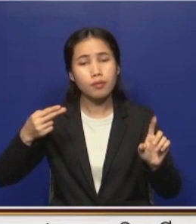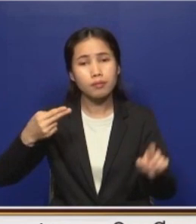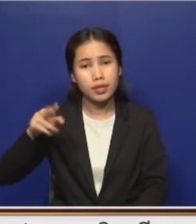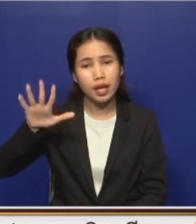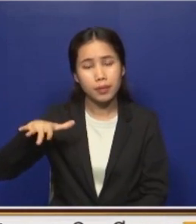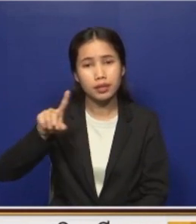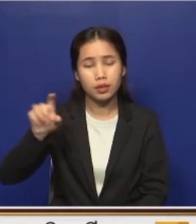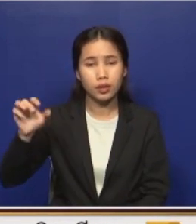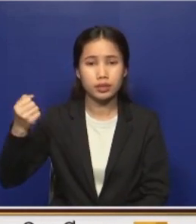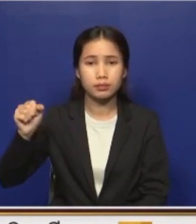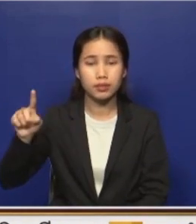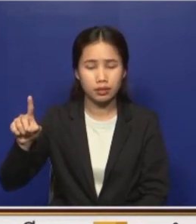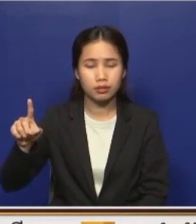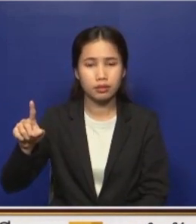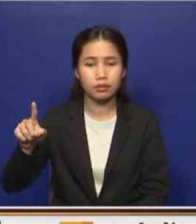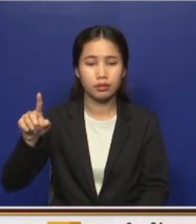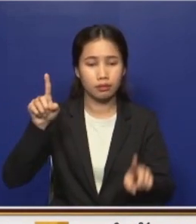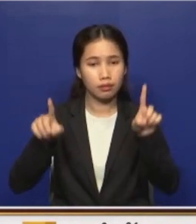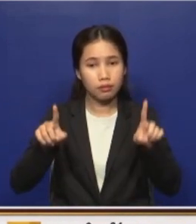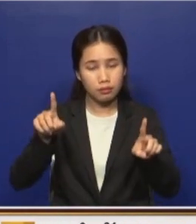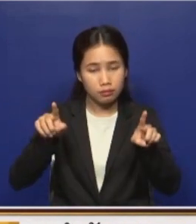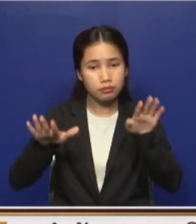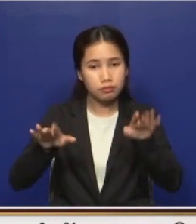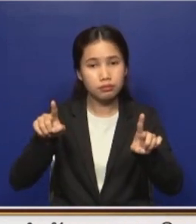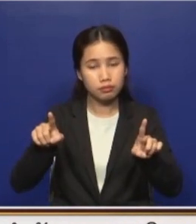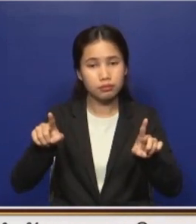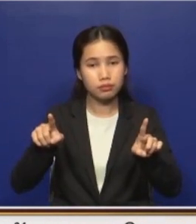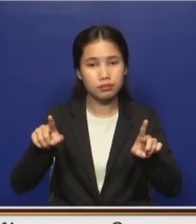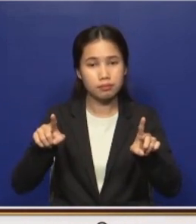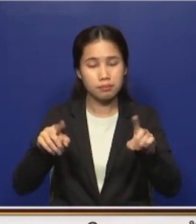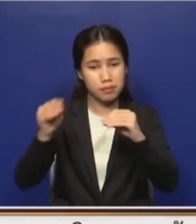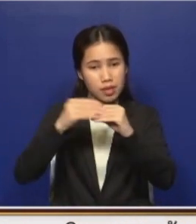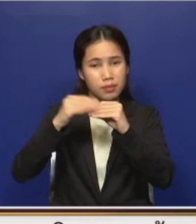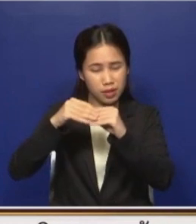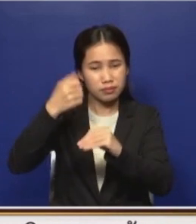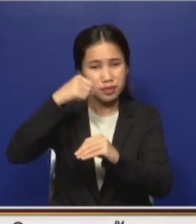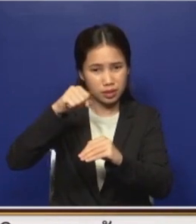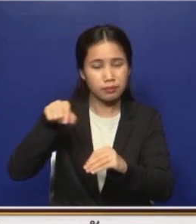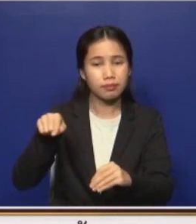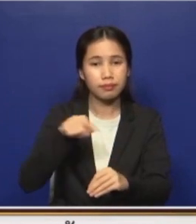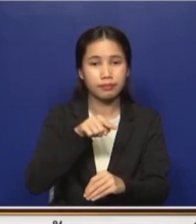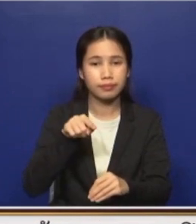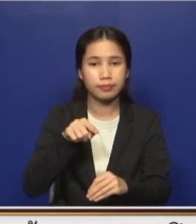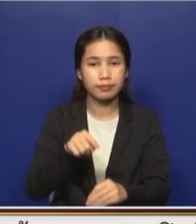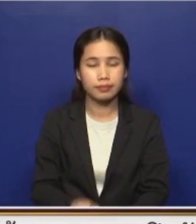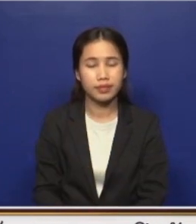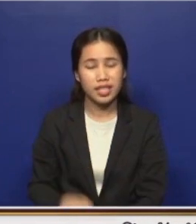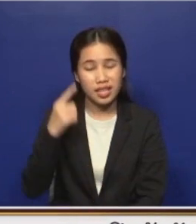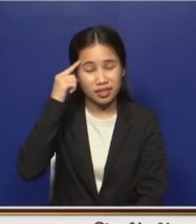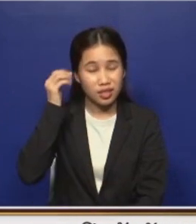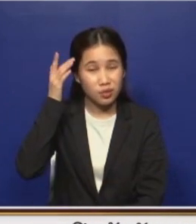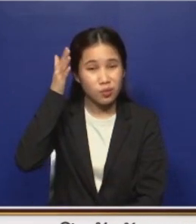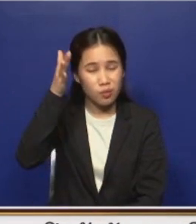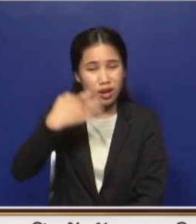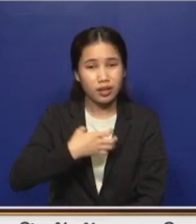เศรษฐกิจได้หรือฮะเราจะอยู่กันยังไงครับแน่นอนฮะรัฐบาลก็ต้องดิ้นรนผมเห็นด้ว